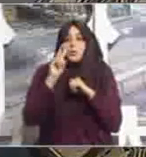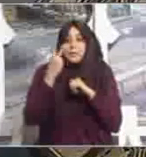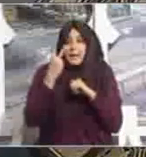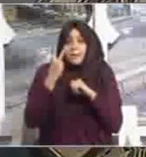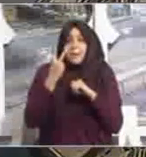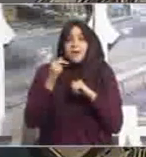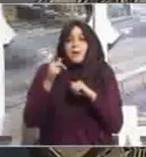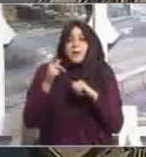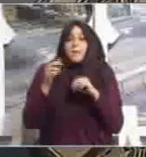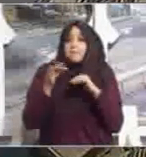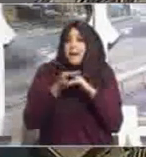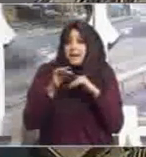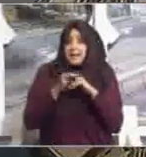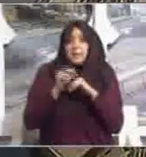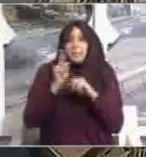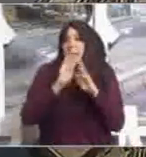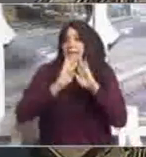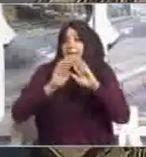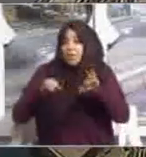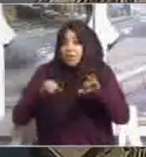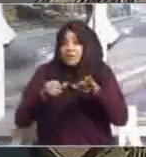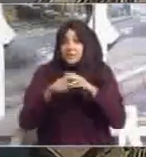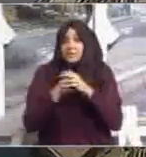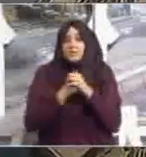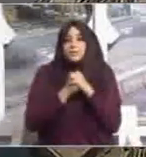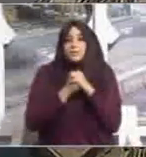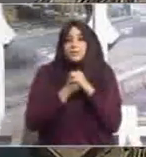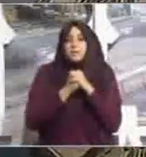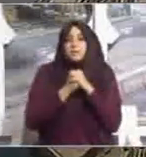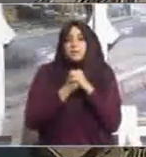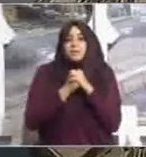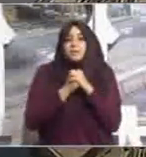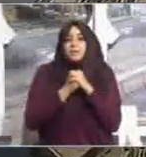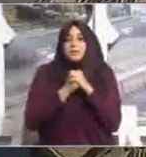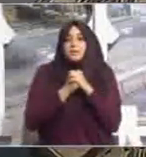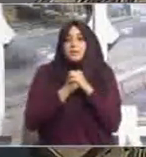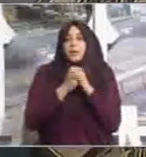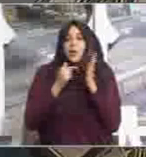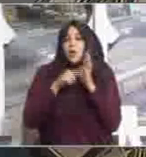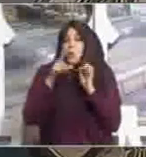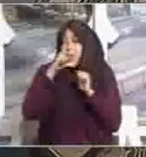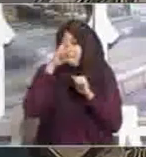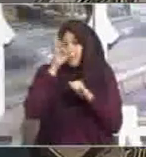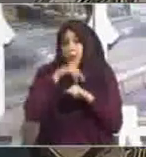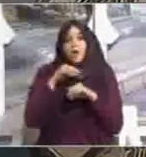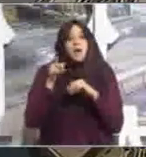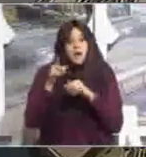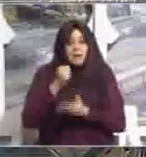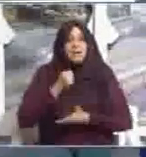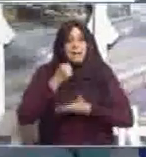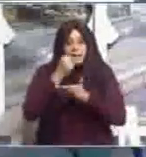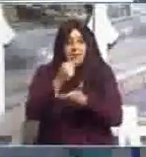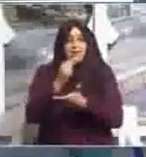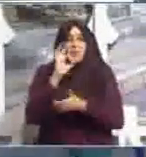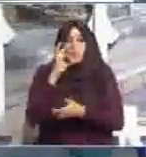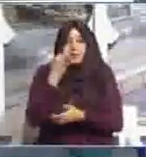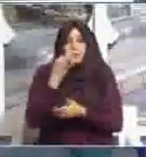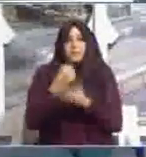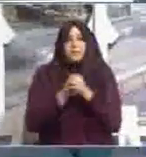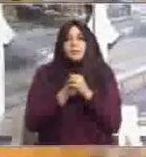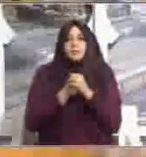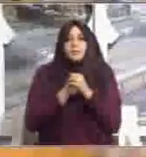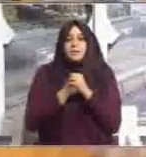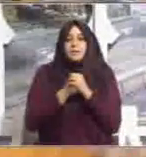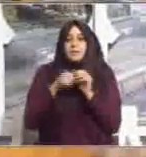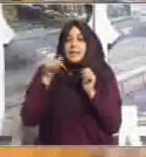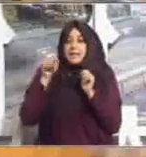طلقهاش، وهي لا زالت زوجة، يعني ما زالها زوجة تاعه عند موته فهي ترثه، وهذاك الابن ما